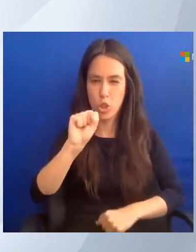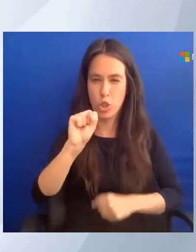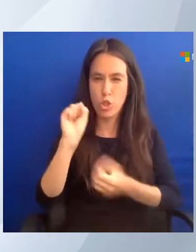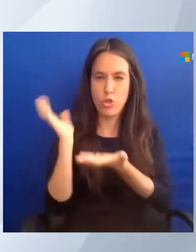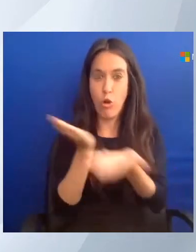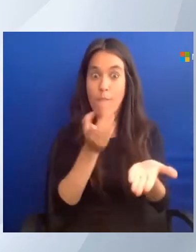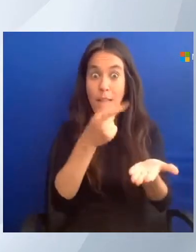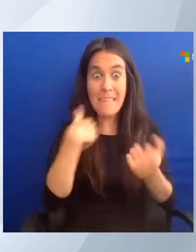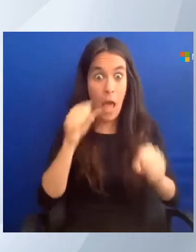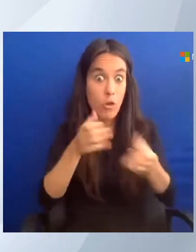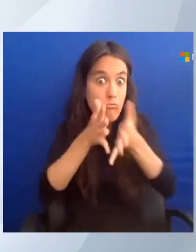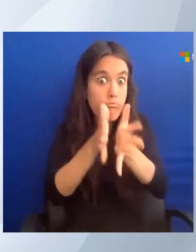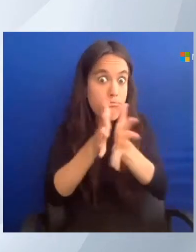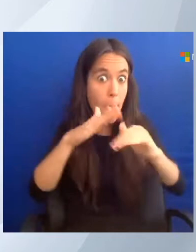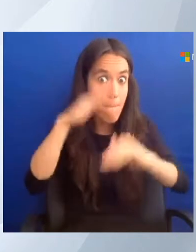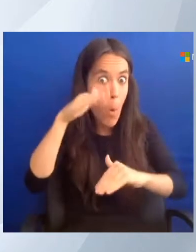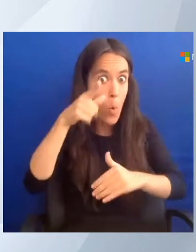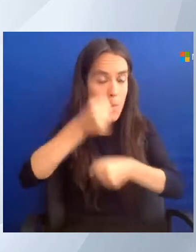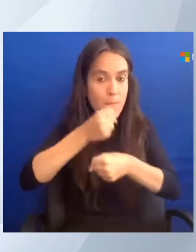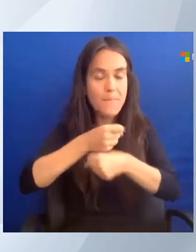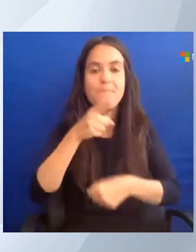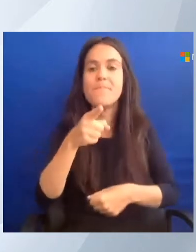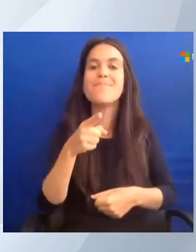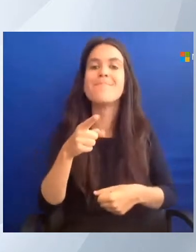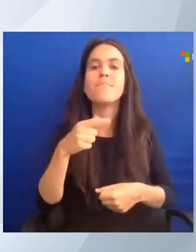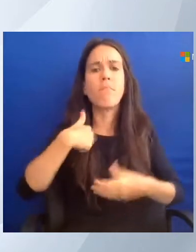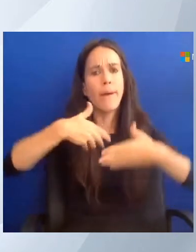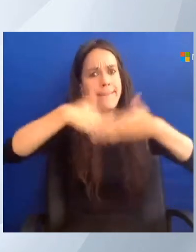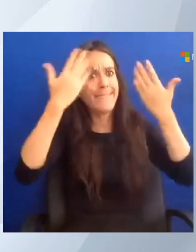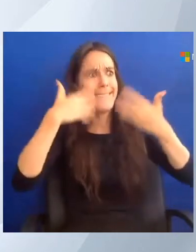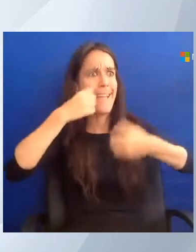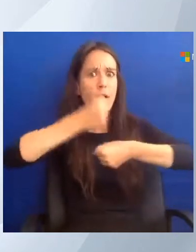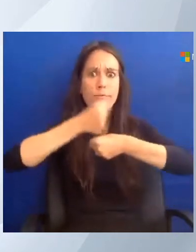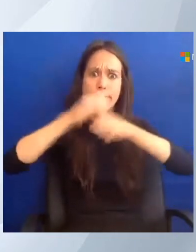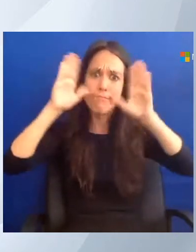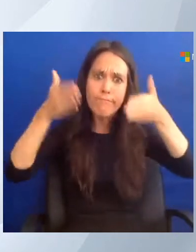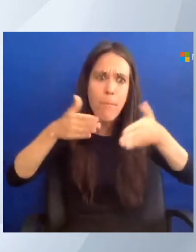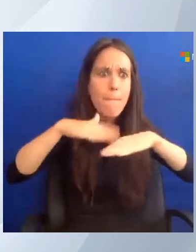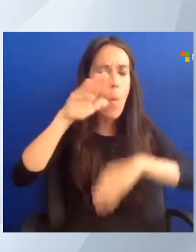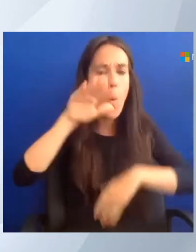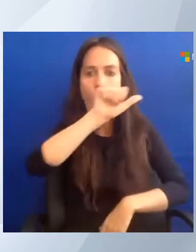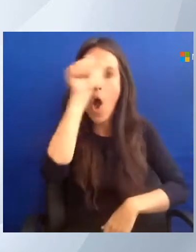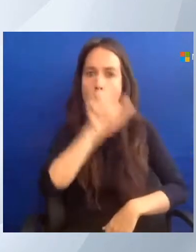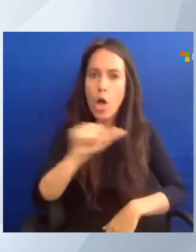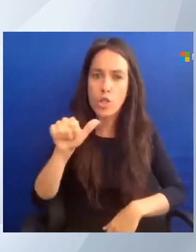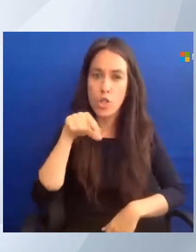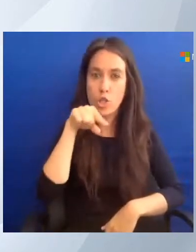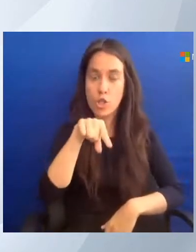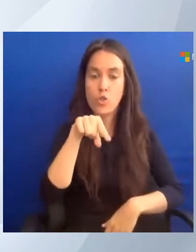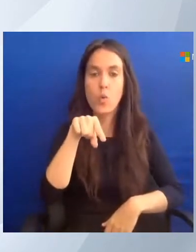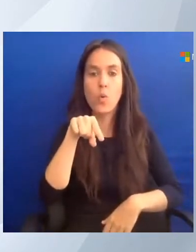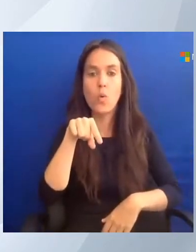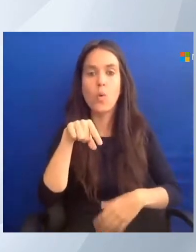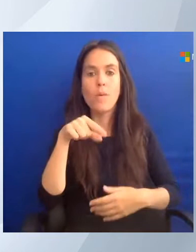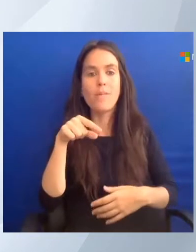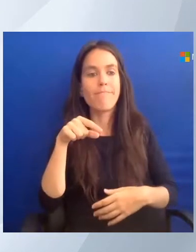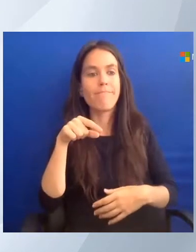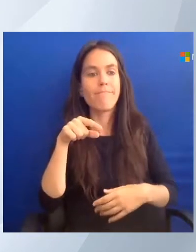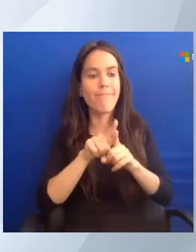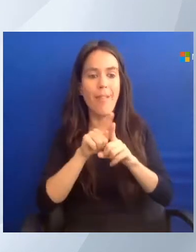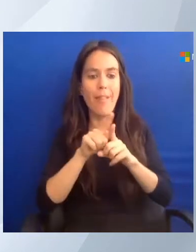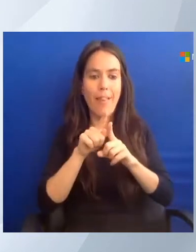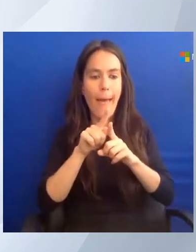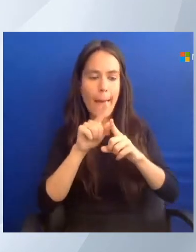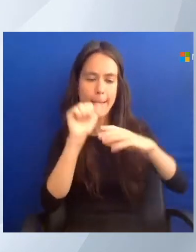Nou, in mijn daily job de meest focus is op de Azure part. At dit punt, en automatie Azure en